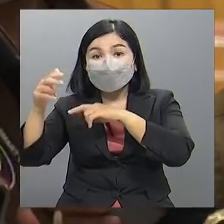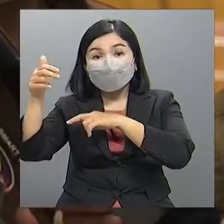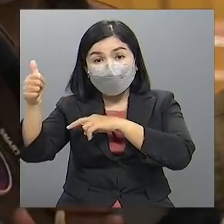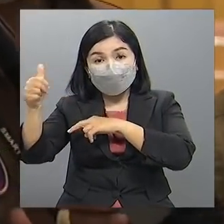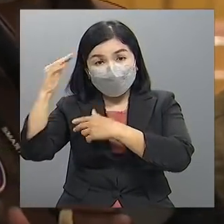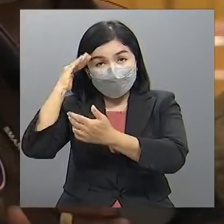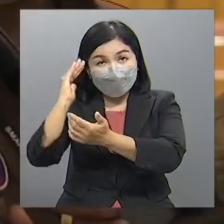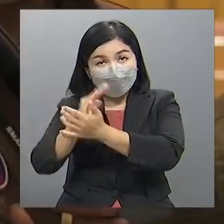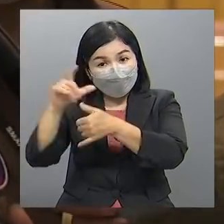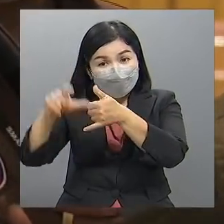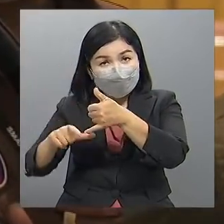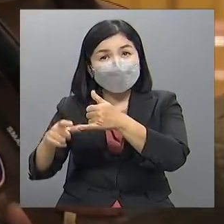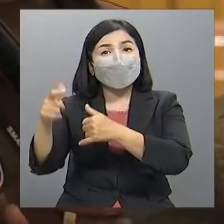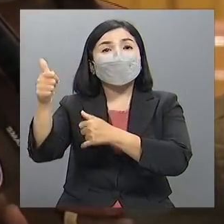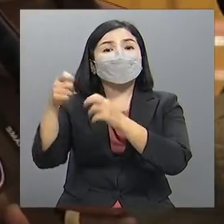ไม่มีปัญหา